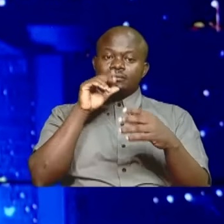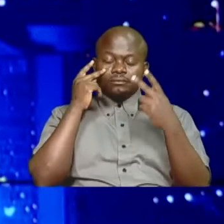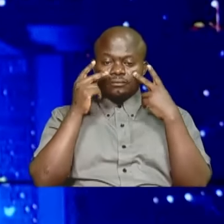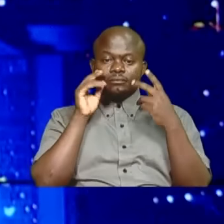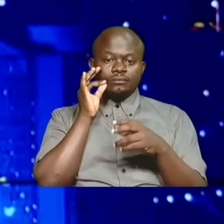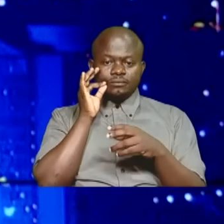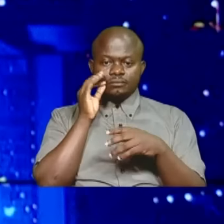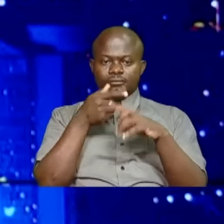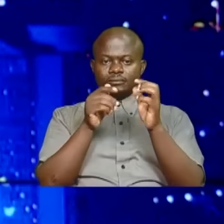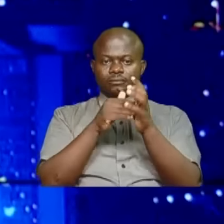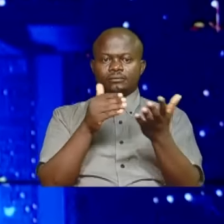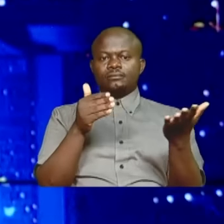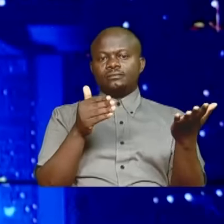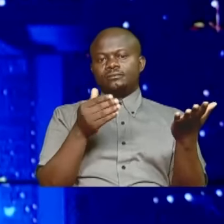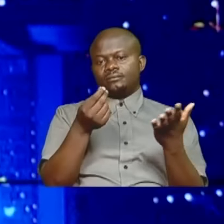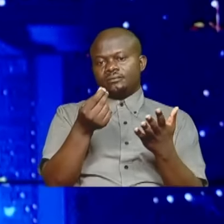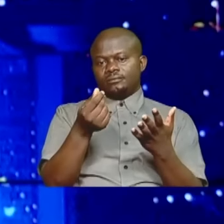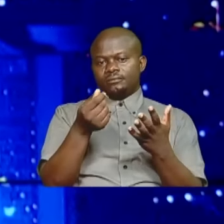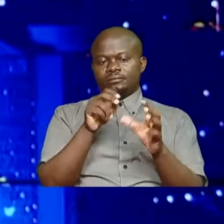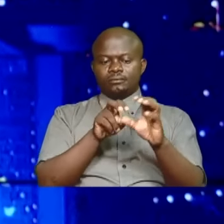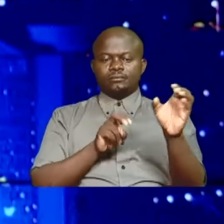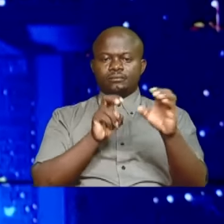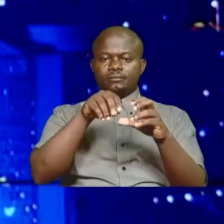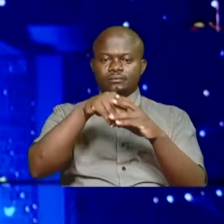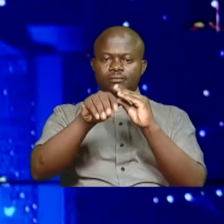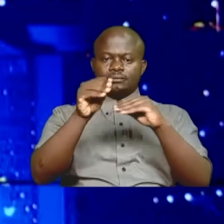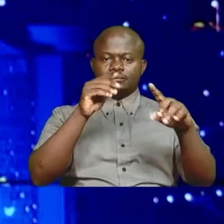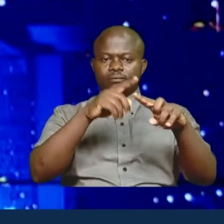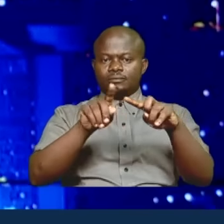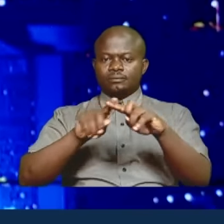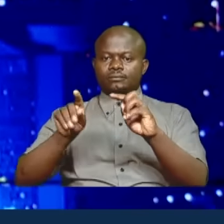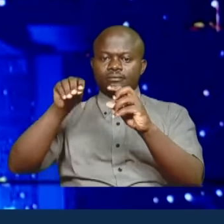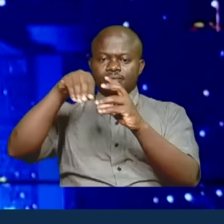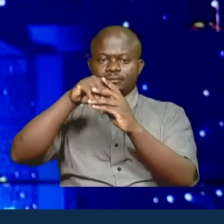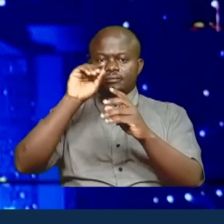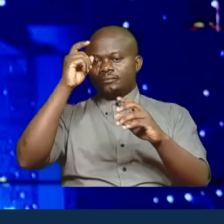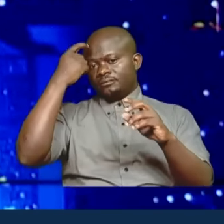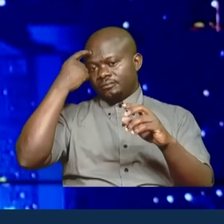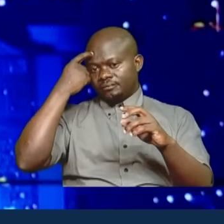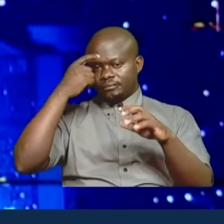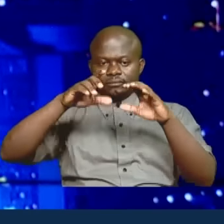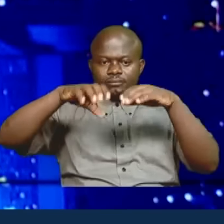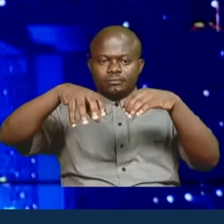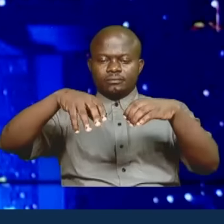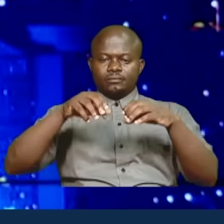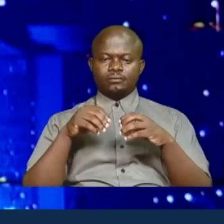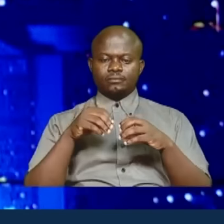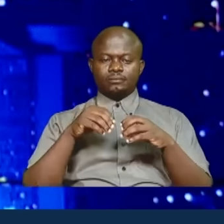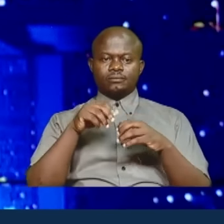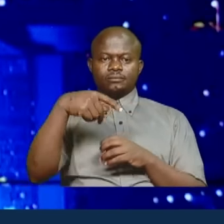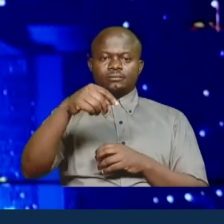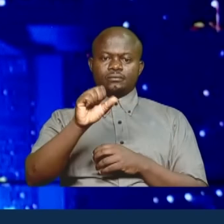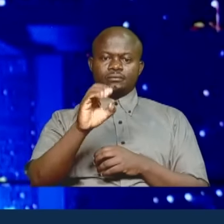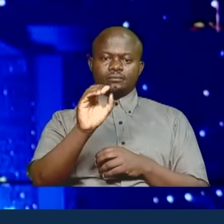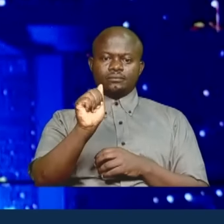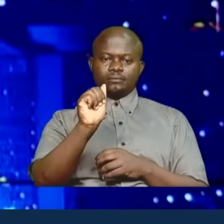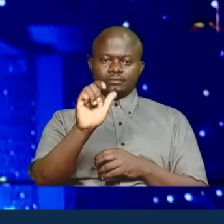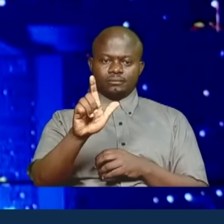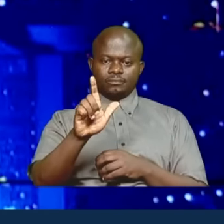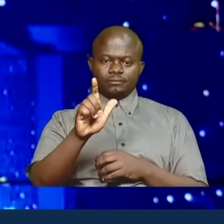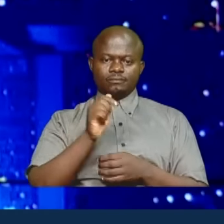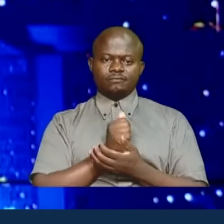ndetse bakanacikwa ku ifaranga rizivamo ku masoko atandukanye arimo nayo muri Repubulika ya Demokarasi ya Kongo. Pascal Nshimimana